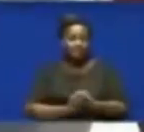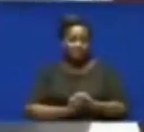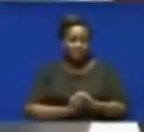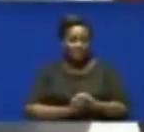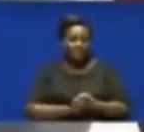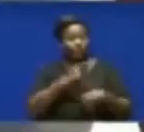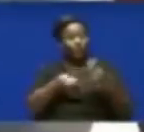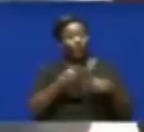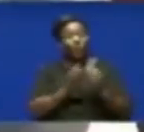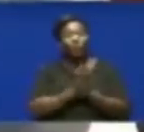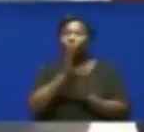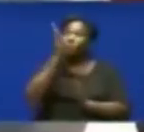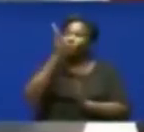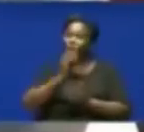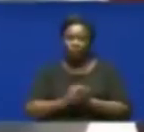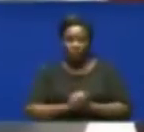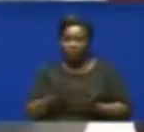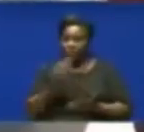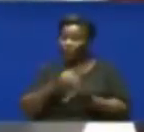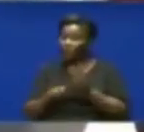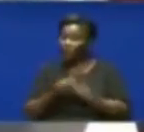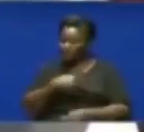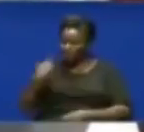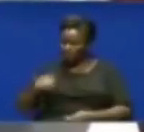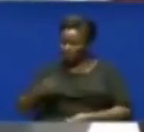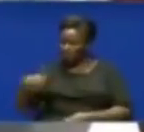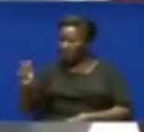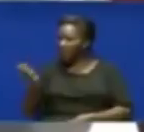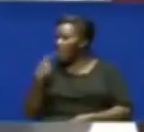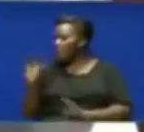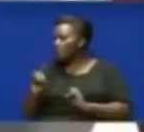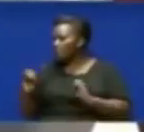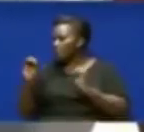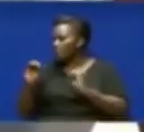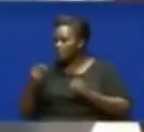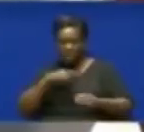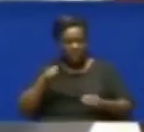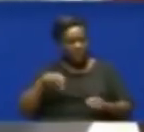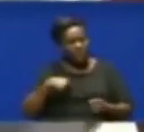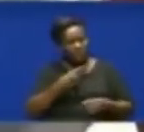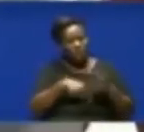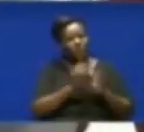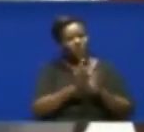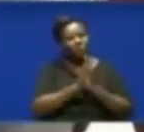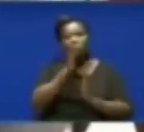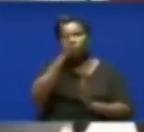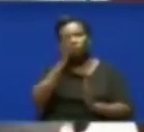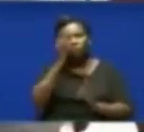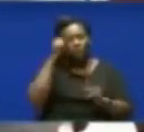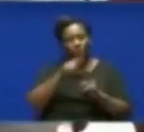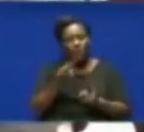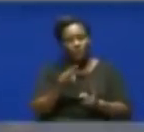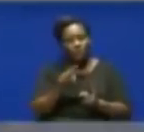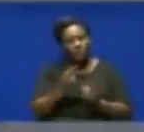Mungu kwa sababu kama kwenye China dawa haijapatikana utatoa wito gani? Zaidi watu waende kumuomba Mungu ili Mungu akushahidi baraka.